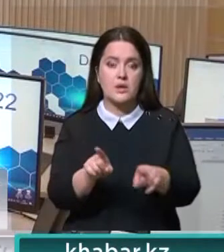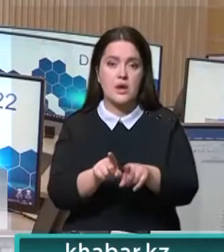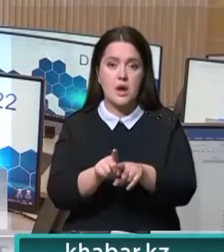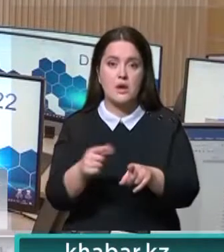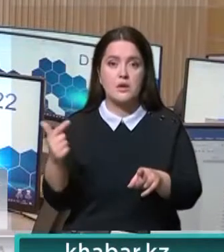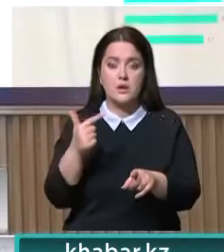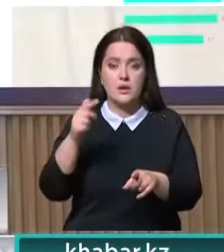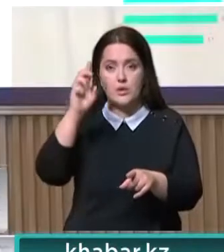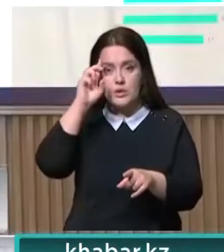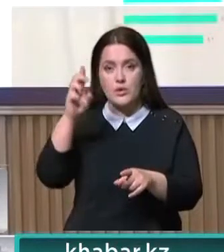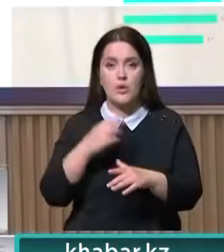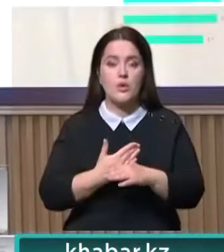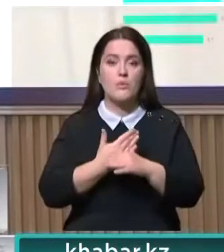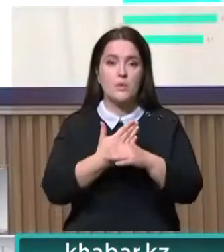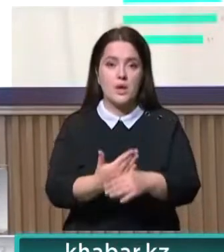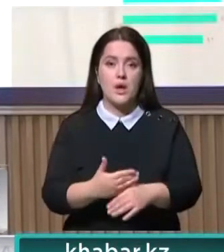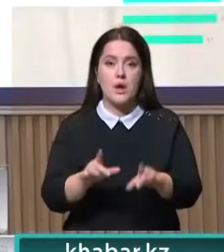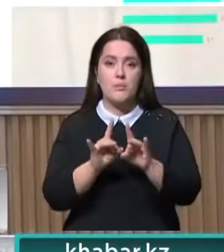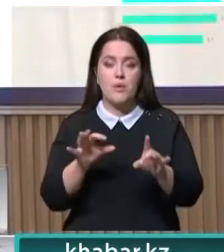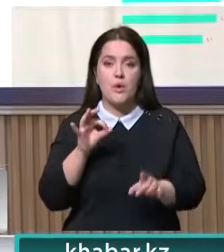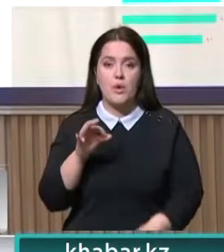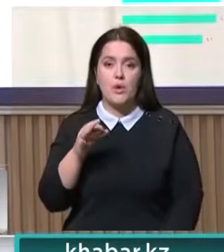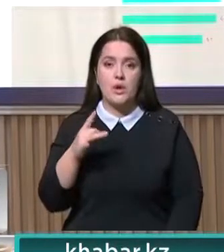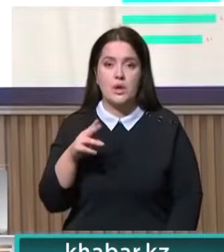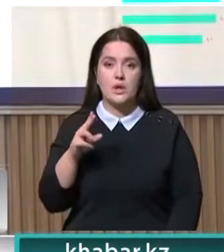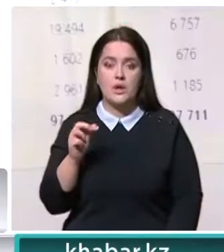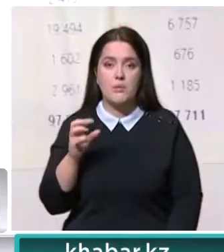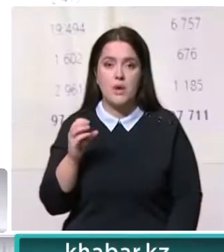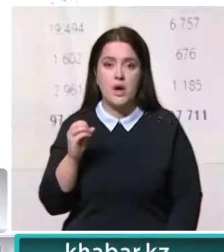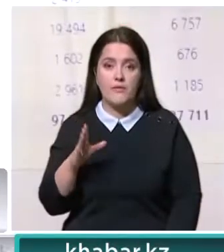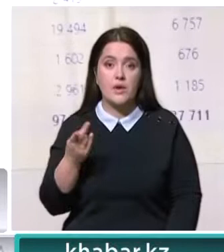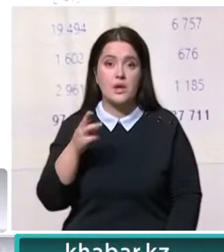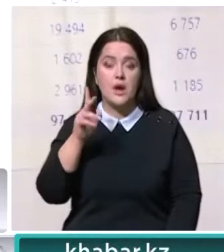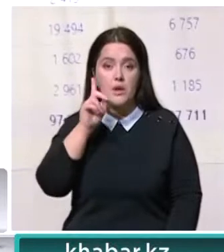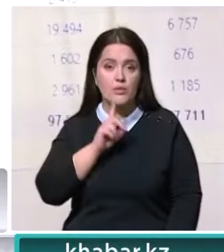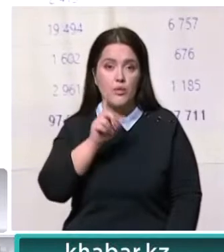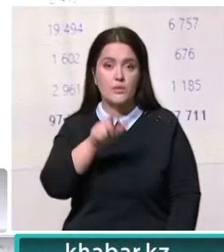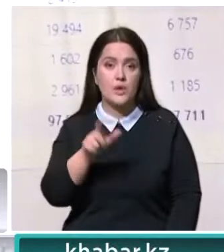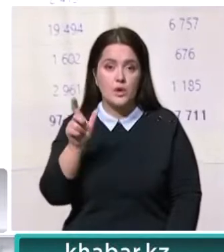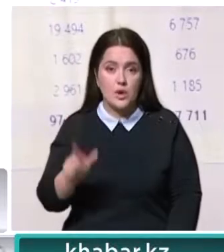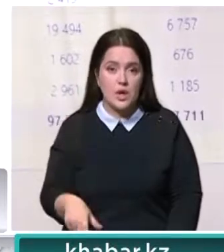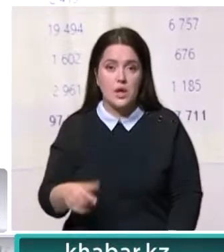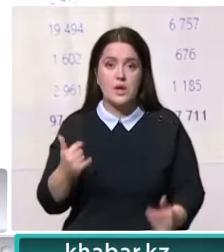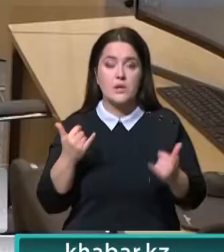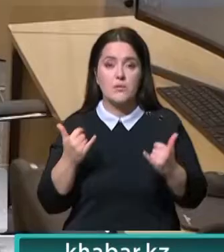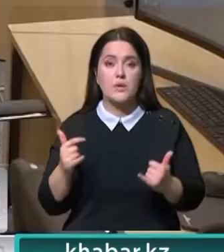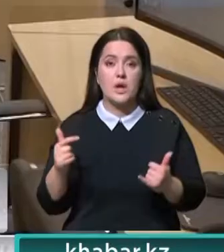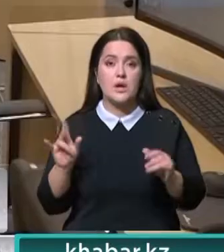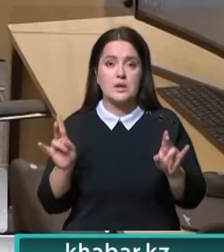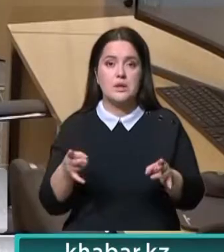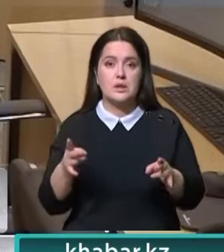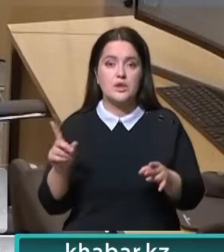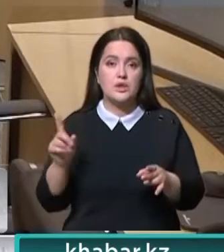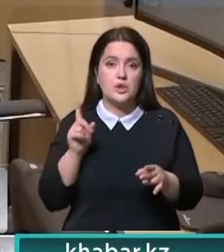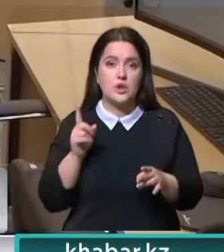единого окна, так и гарантированную господдержку. По словам Олжаса Ордабаева, все это делается для удобства людей, которым теперь